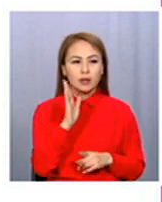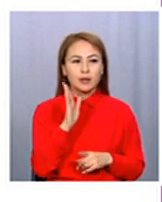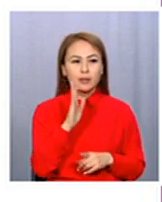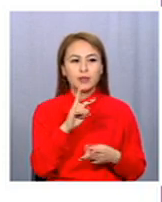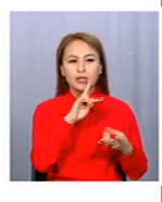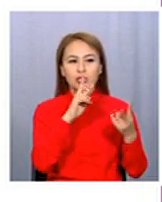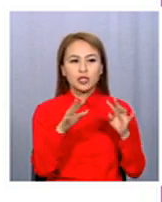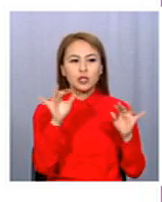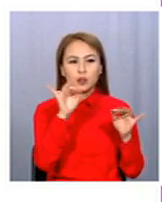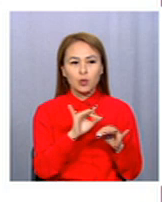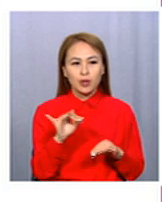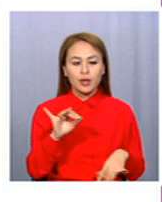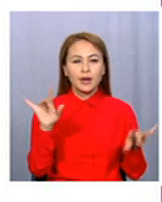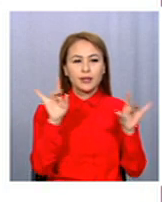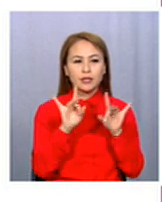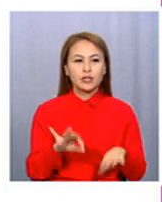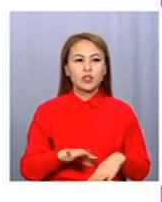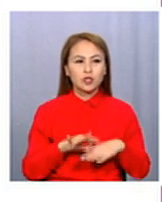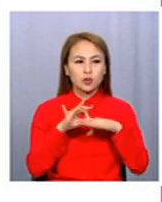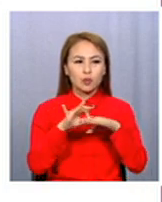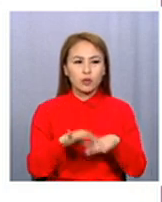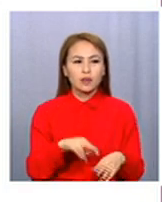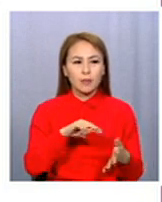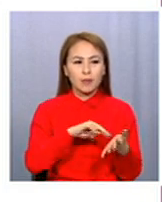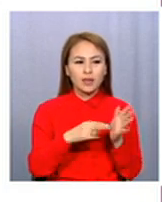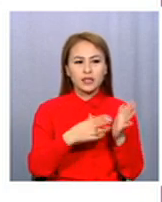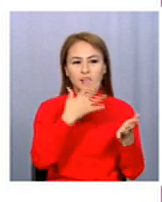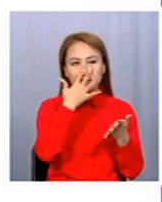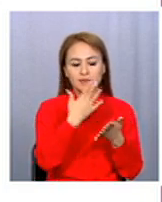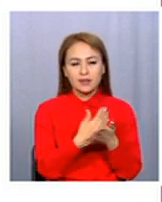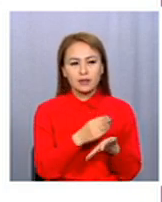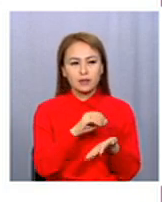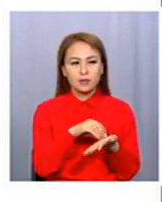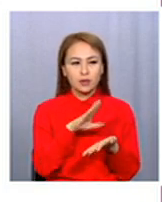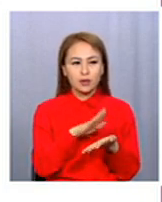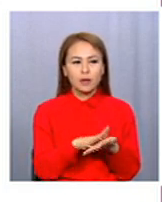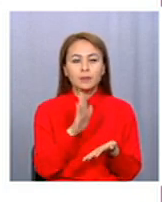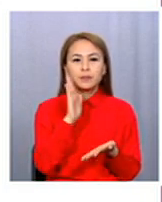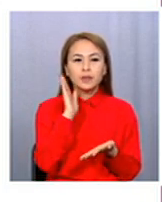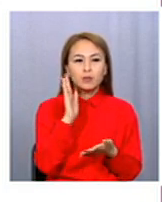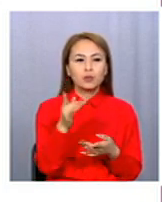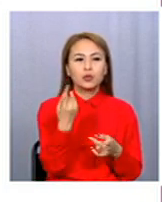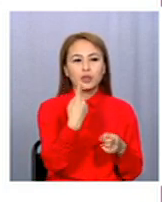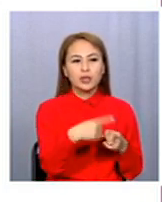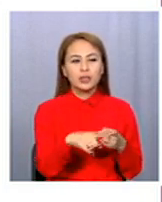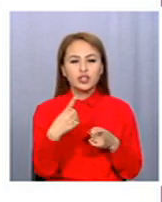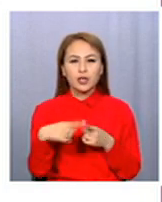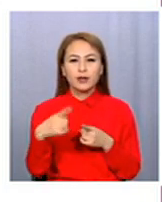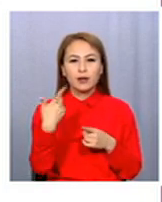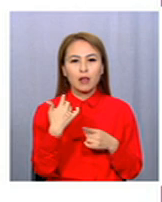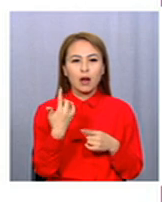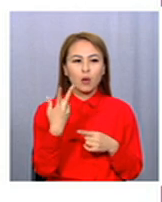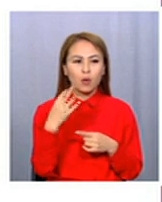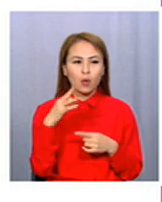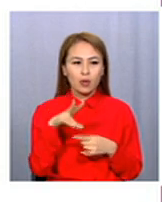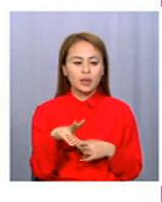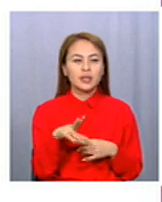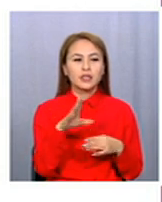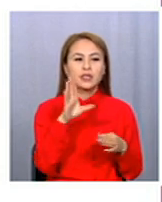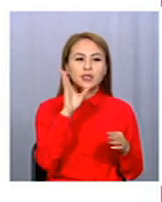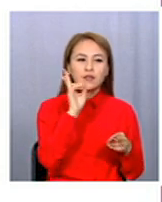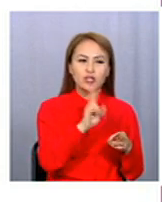Перескажете истории или рассказы, используя план или же свои заметки. будете различать глаголы совершенного